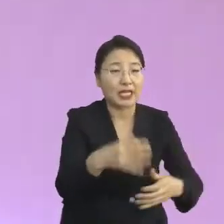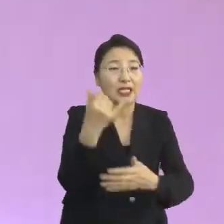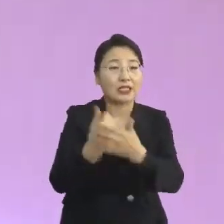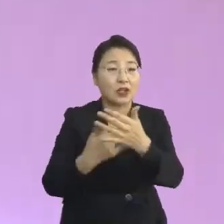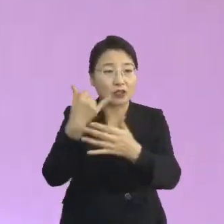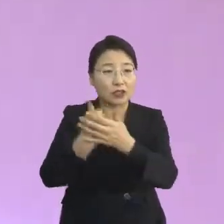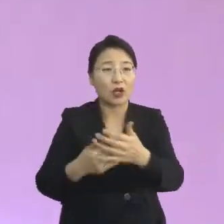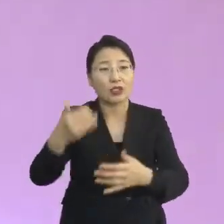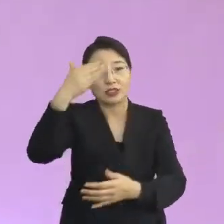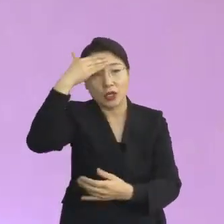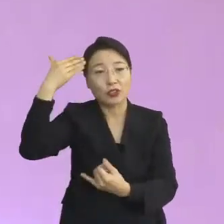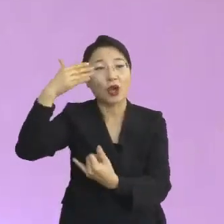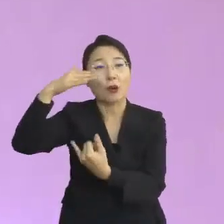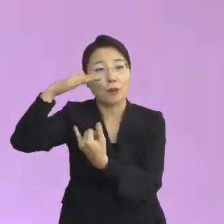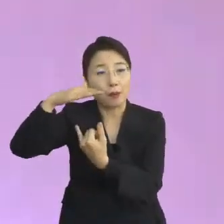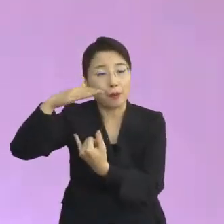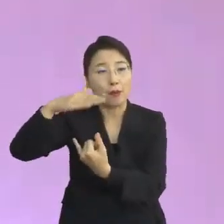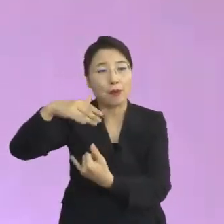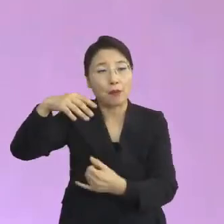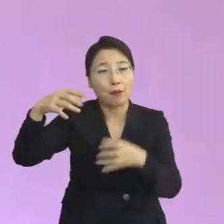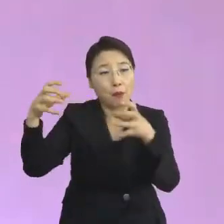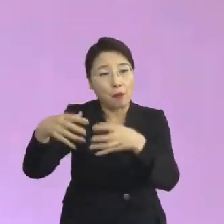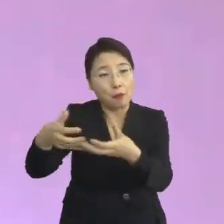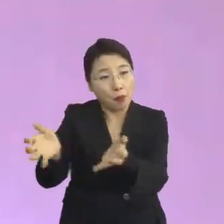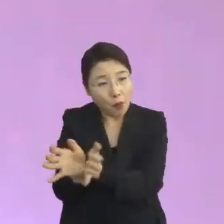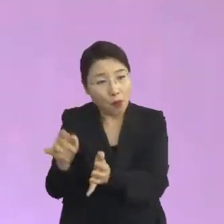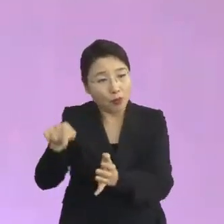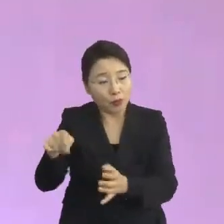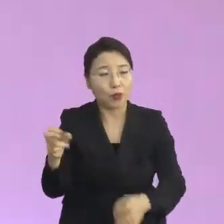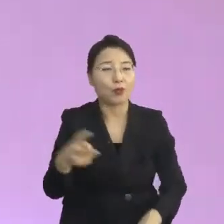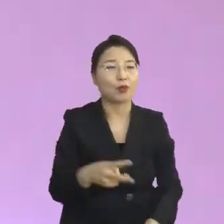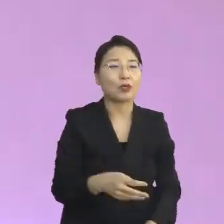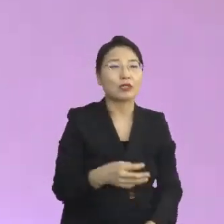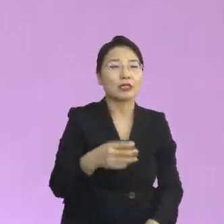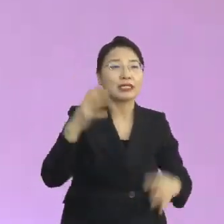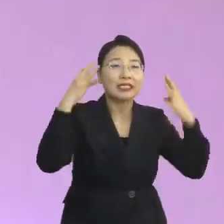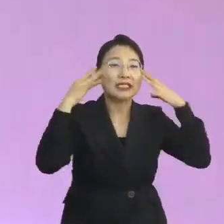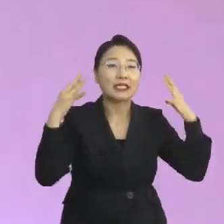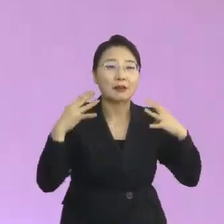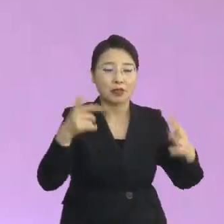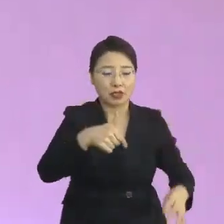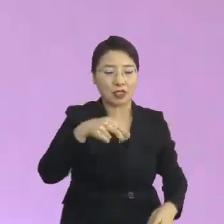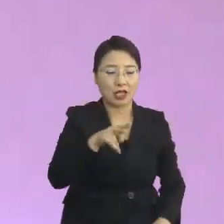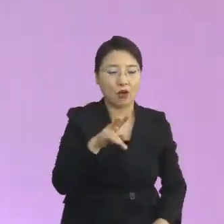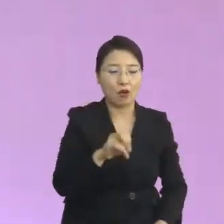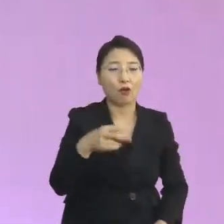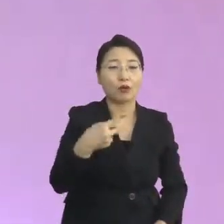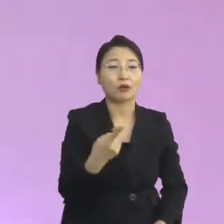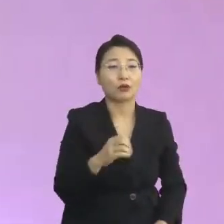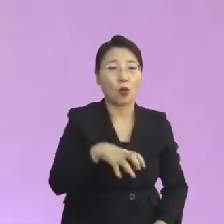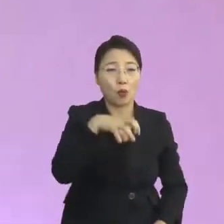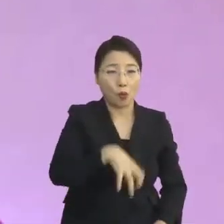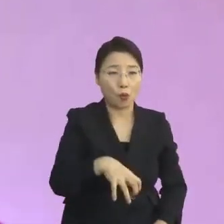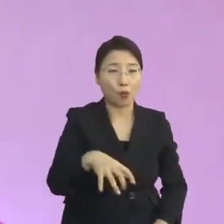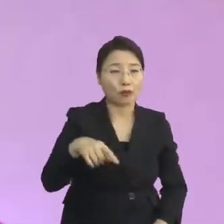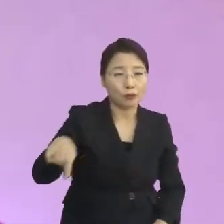청년몰, 스타벅스 경동점을 연결해서 서울의 대표 명소로